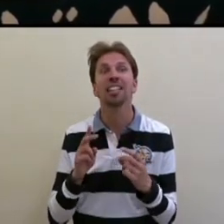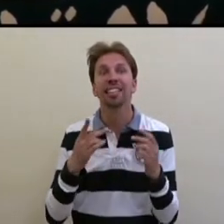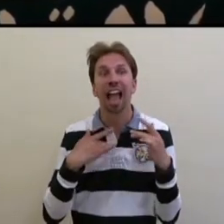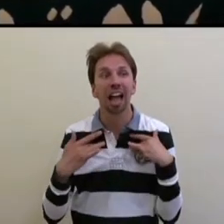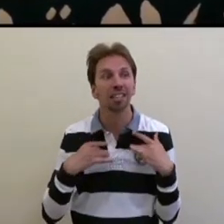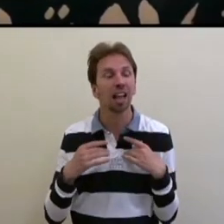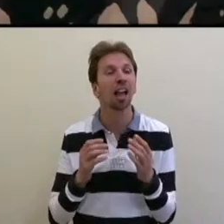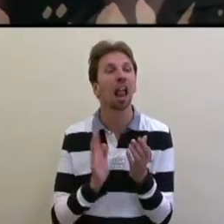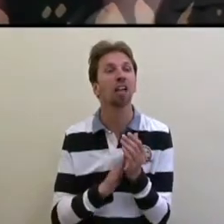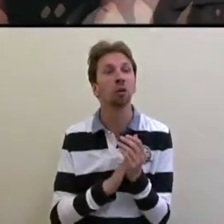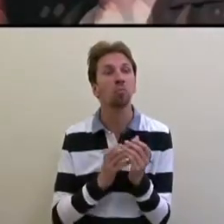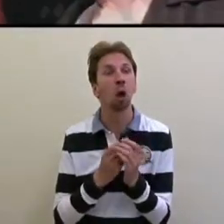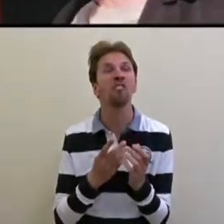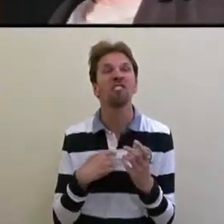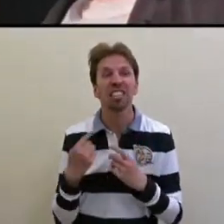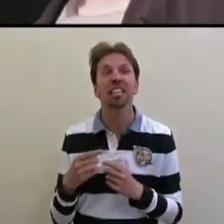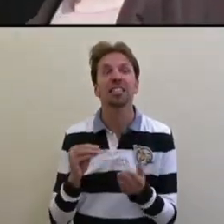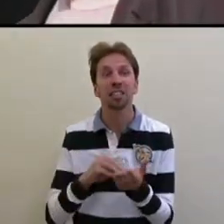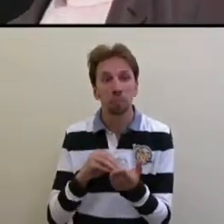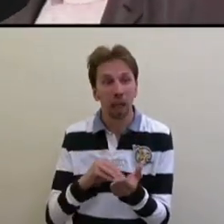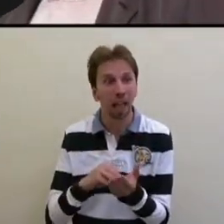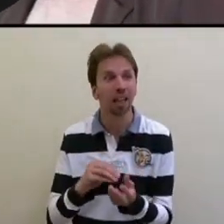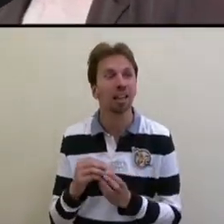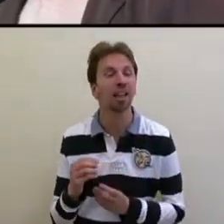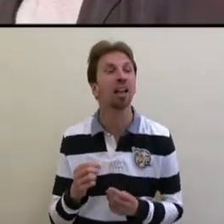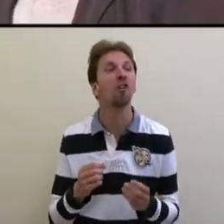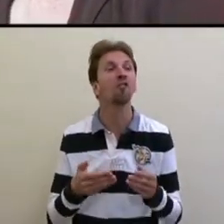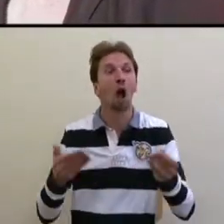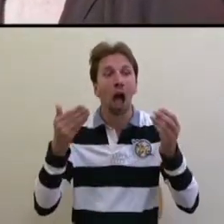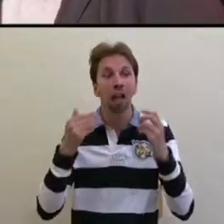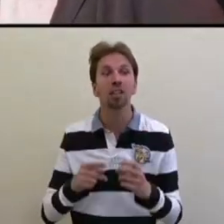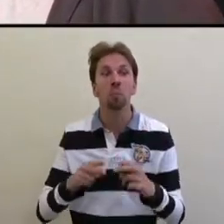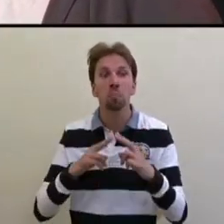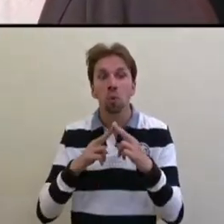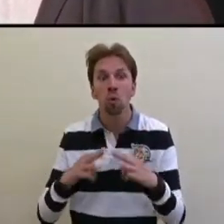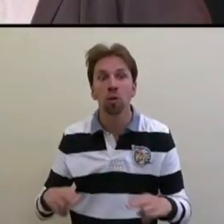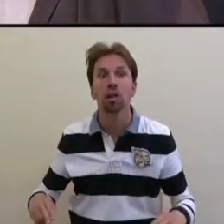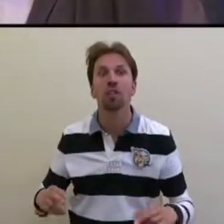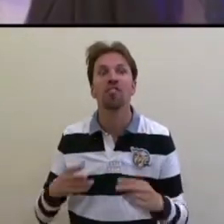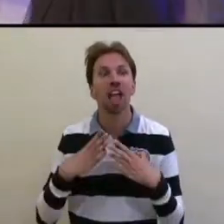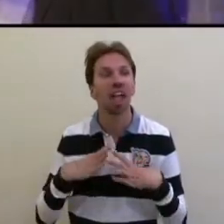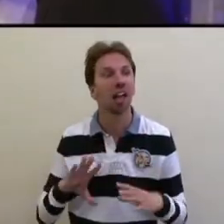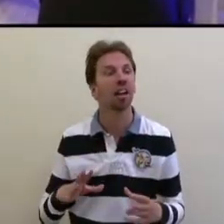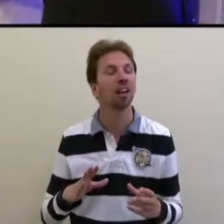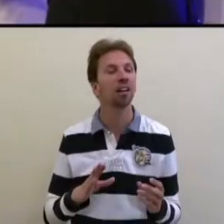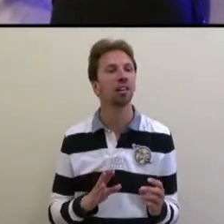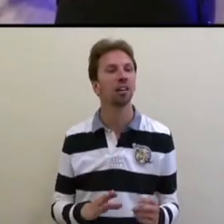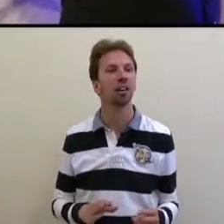Theater, Klatschmohn, wir sind dabei vor